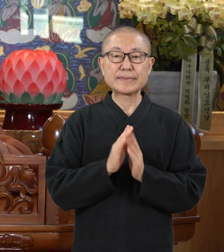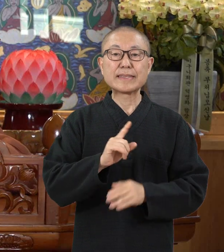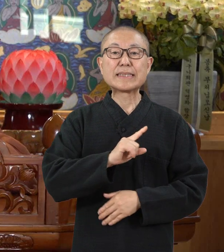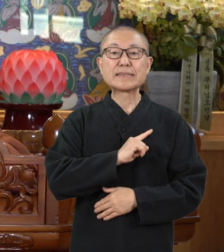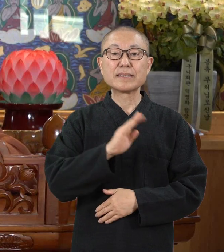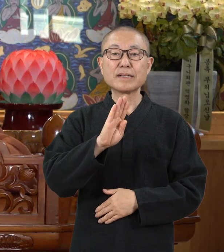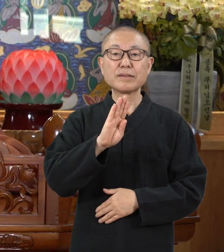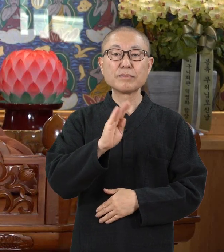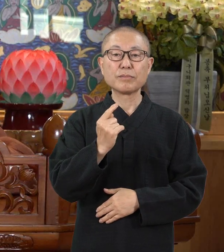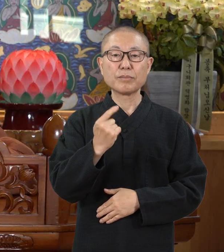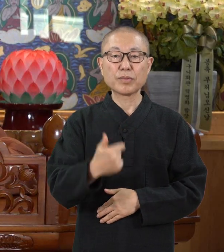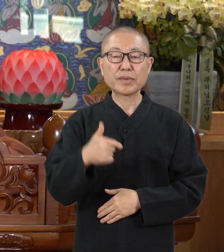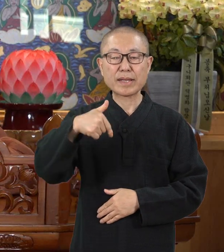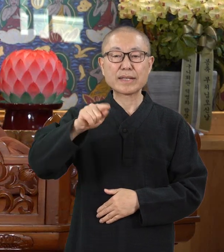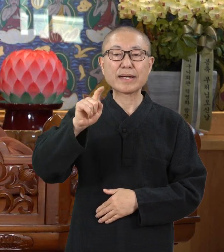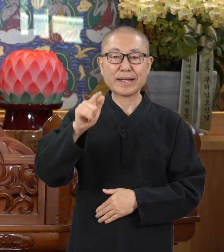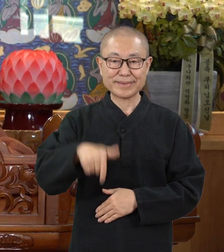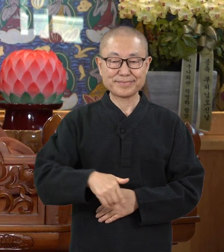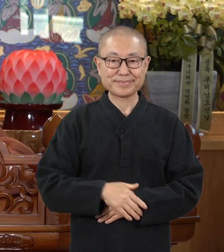본각입니다.